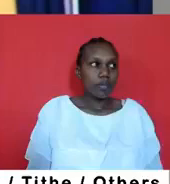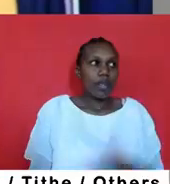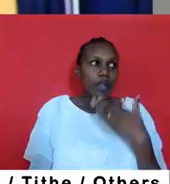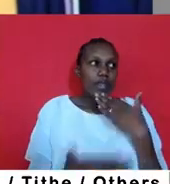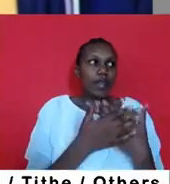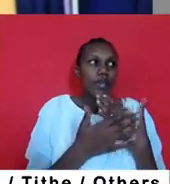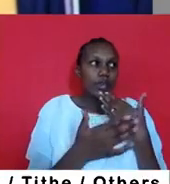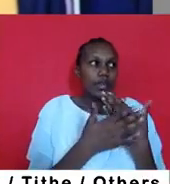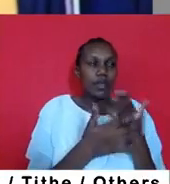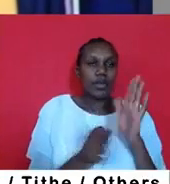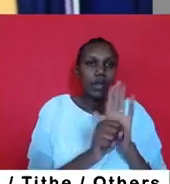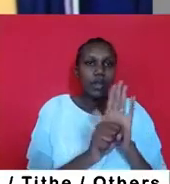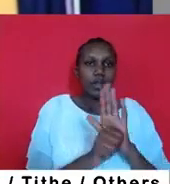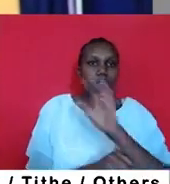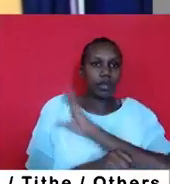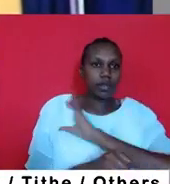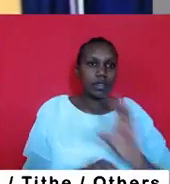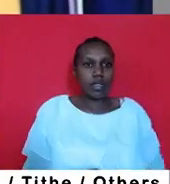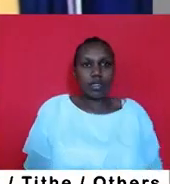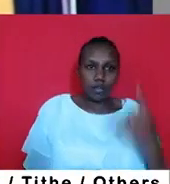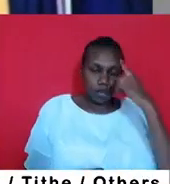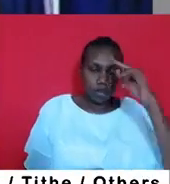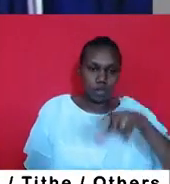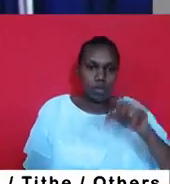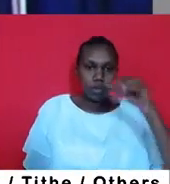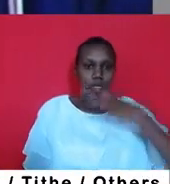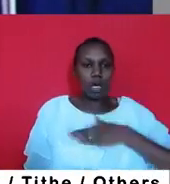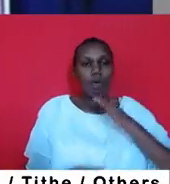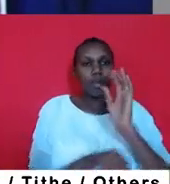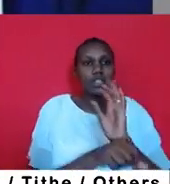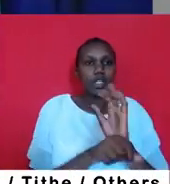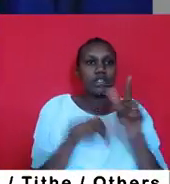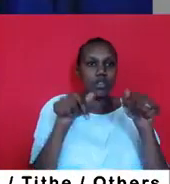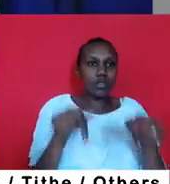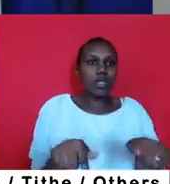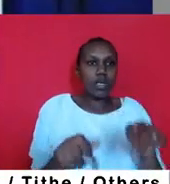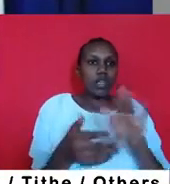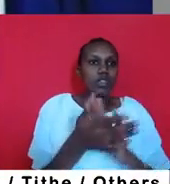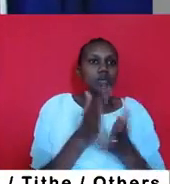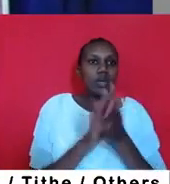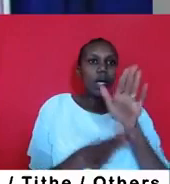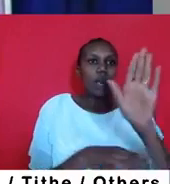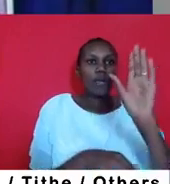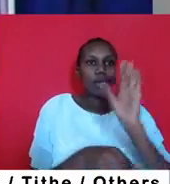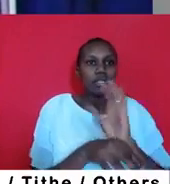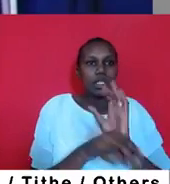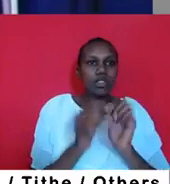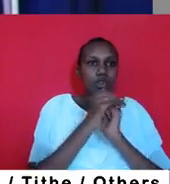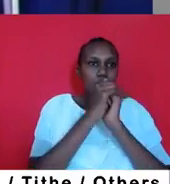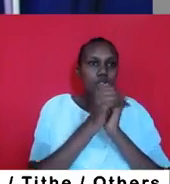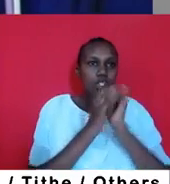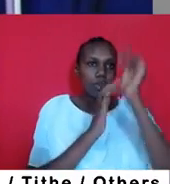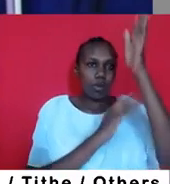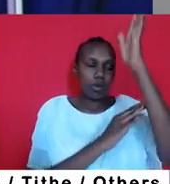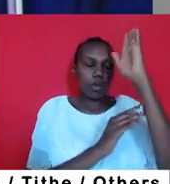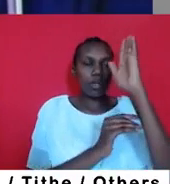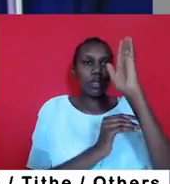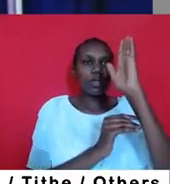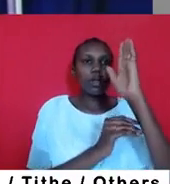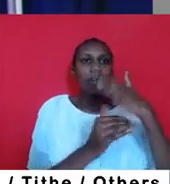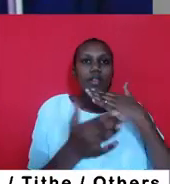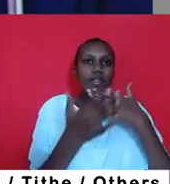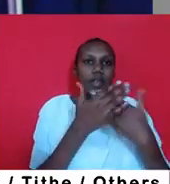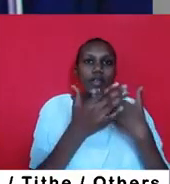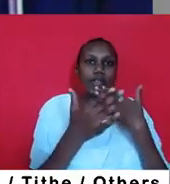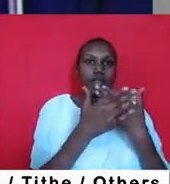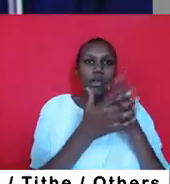Tuwashukuru sana wa Kristo kwa kuchagua kanisa letu la St. James kama kanisa lako la kumwabudu Mungu.